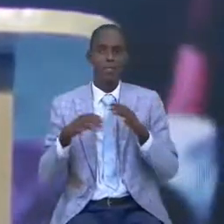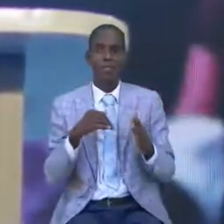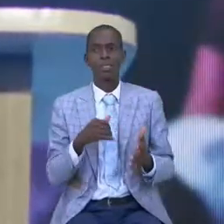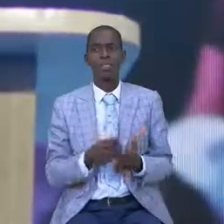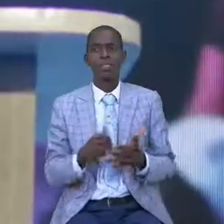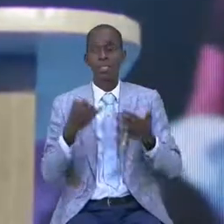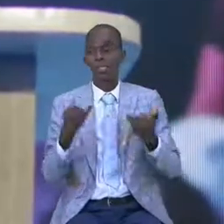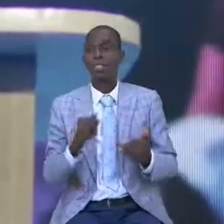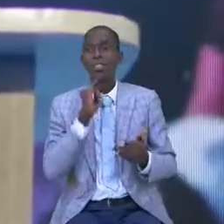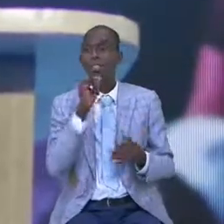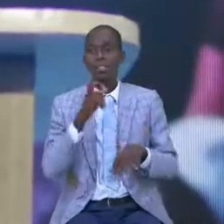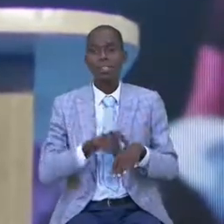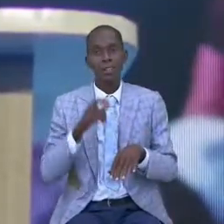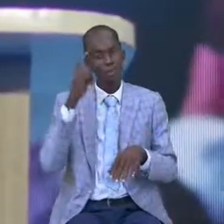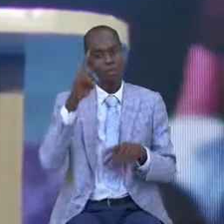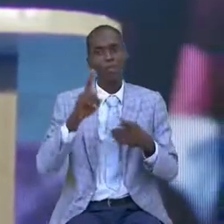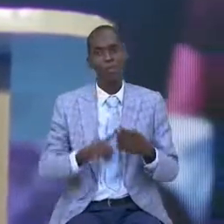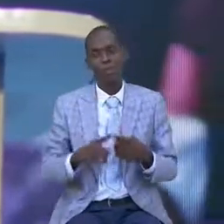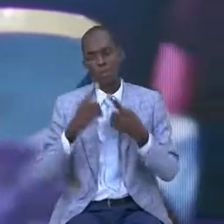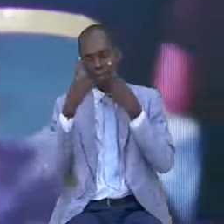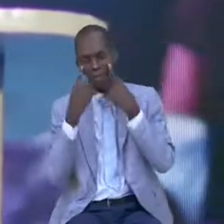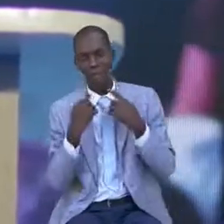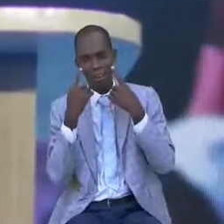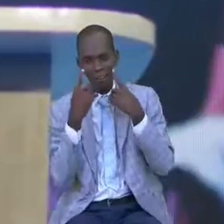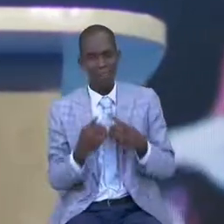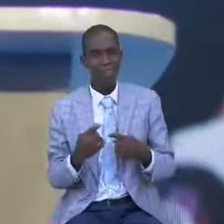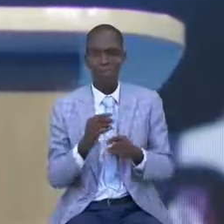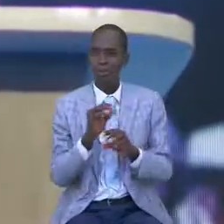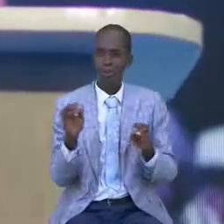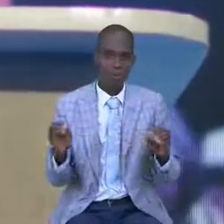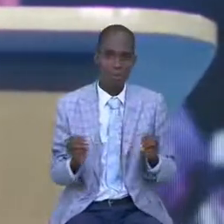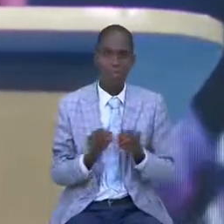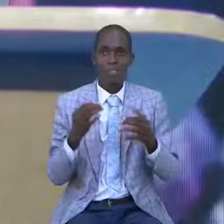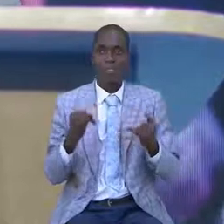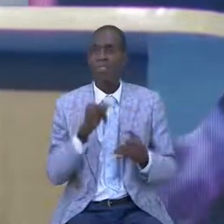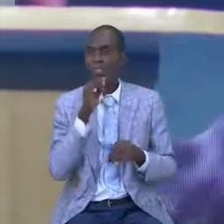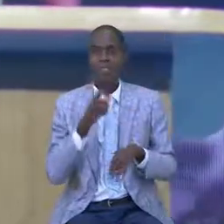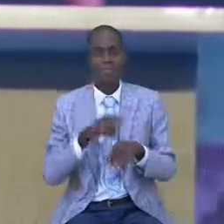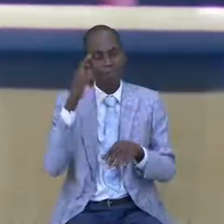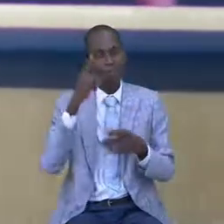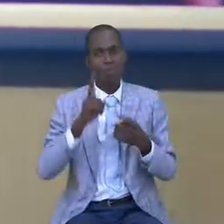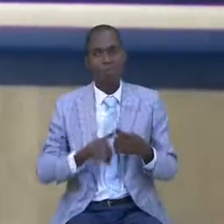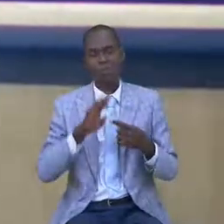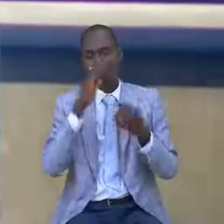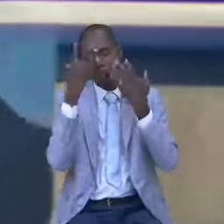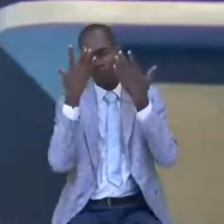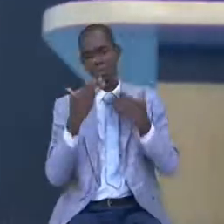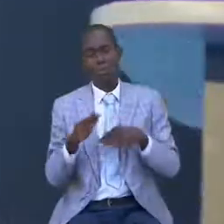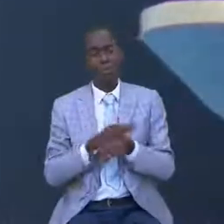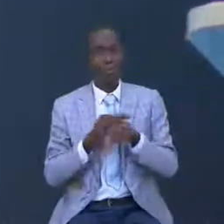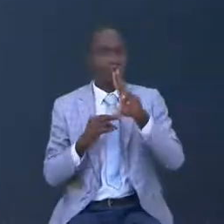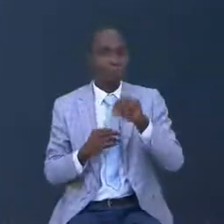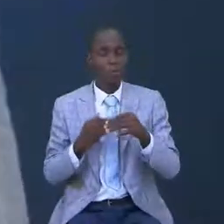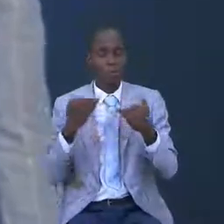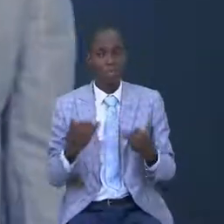Examinez-vous maintenant. Le Seigneur l'a fait pour vous. Ce n'est pas l'heure de commencer à prier, à